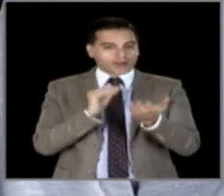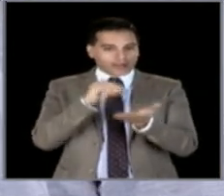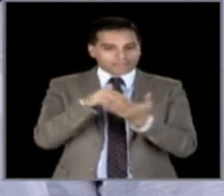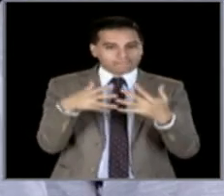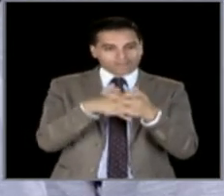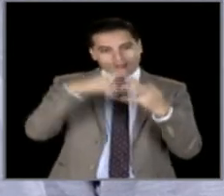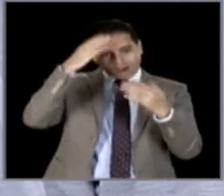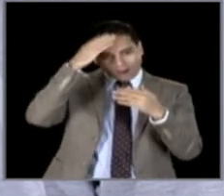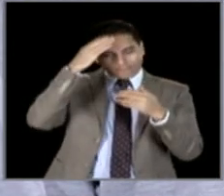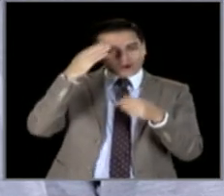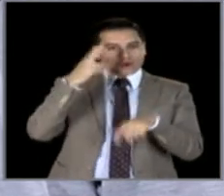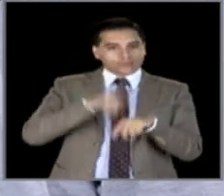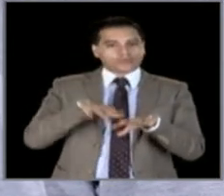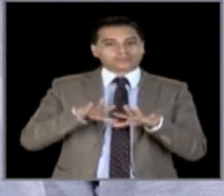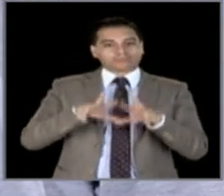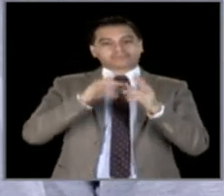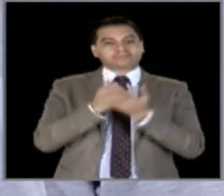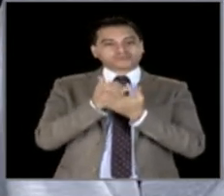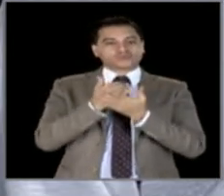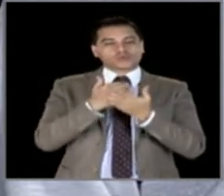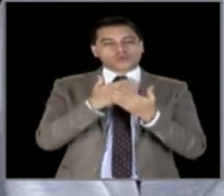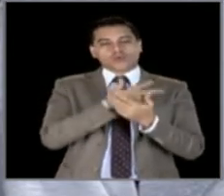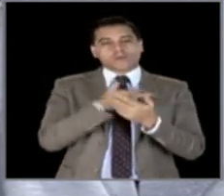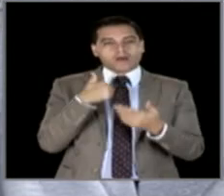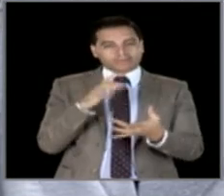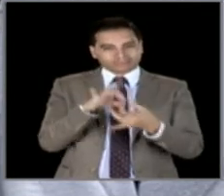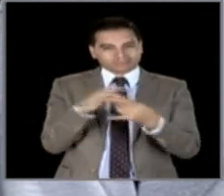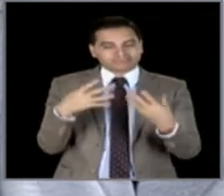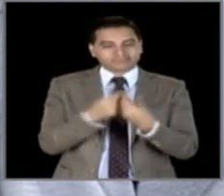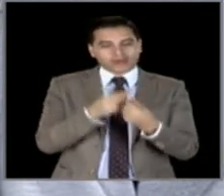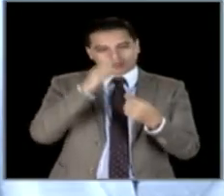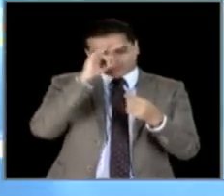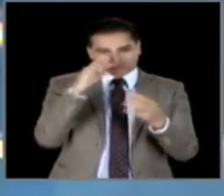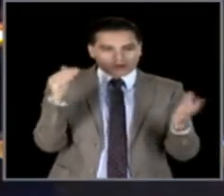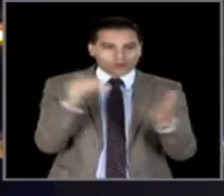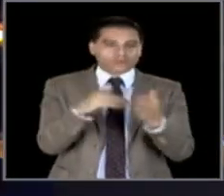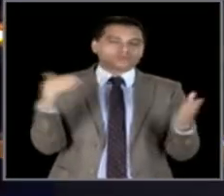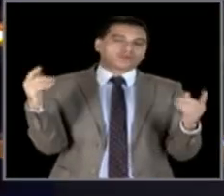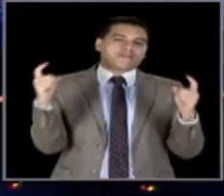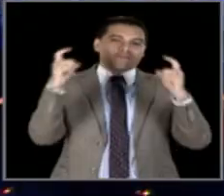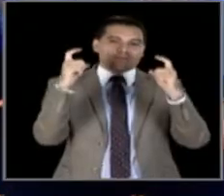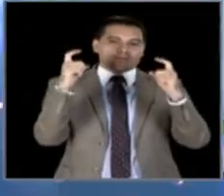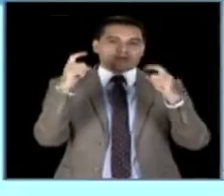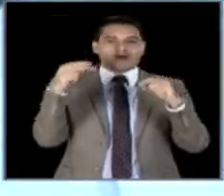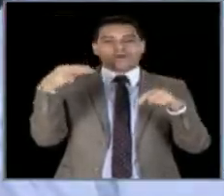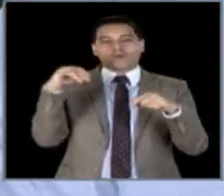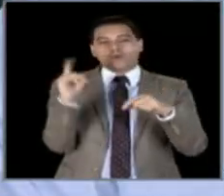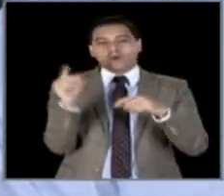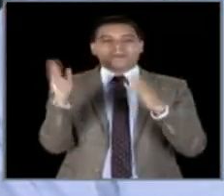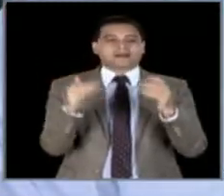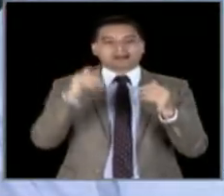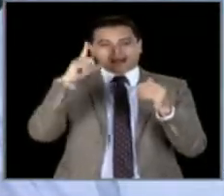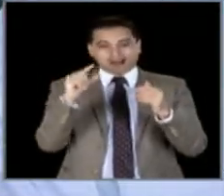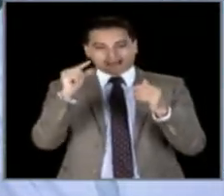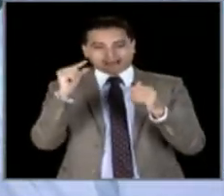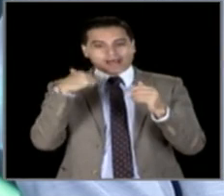ليا دور في تطوير المدارس الحكومية عن طريق البنك الأهلي، وإن شاء الله هنوصل للمباراة النهائية. وعمر خالد. مرة تانية